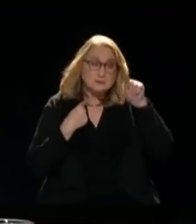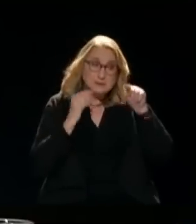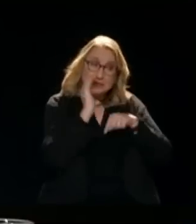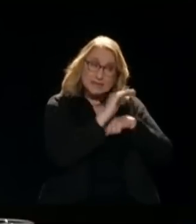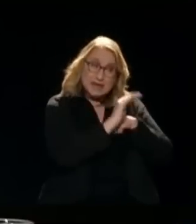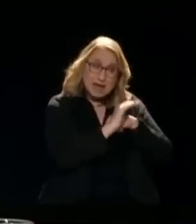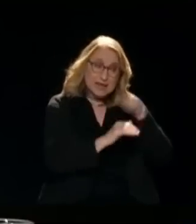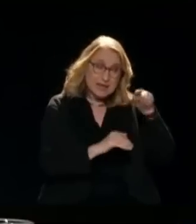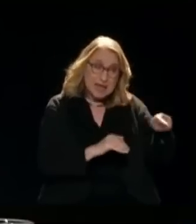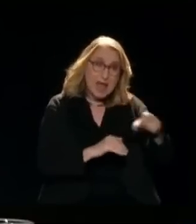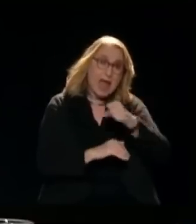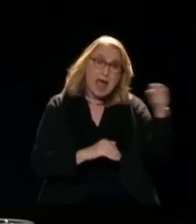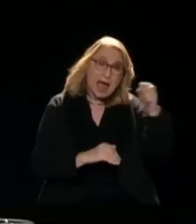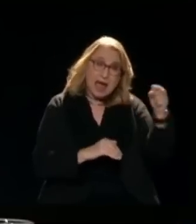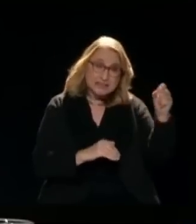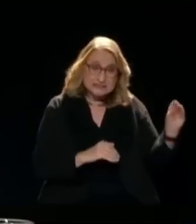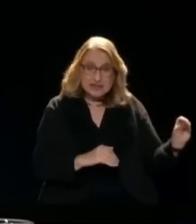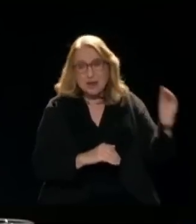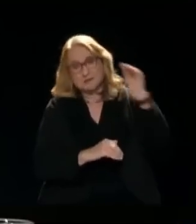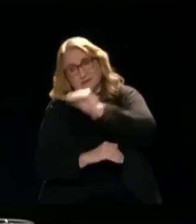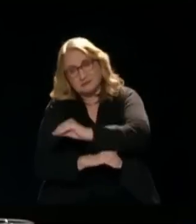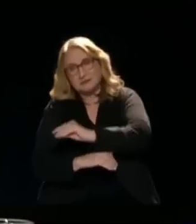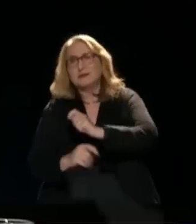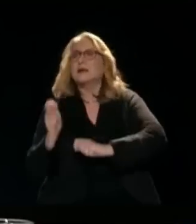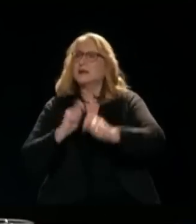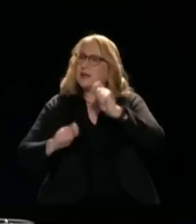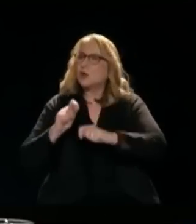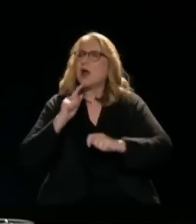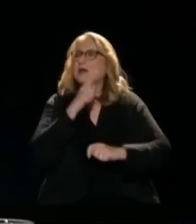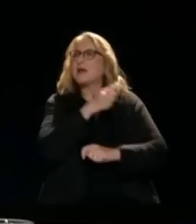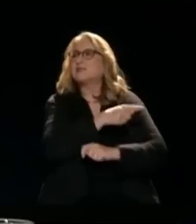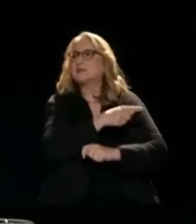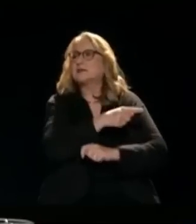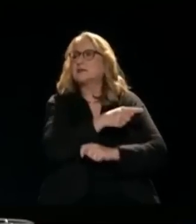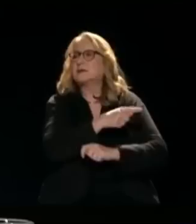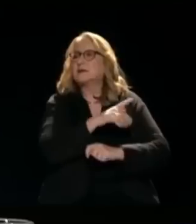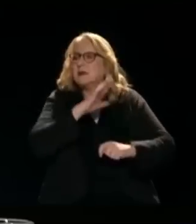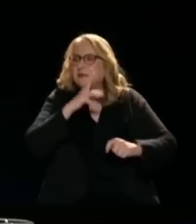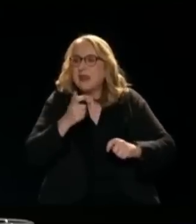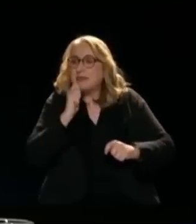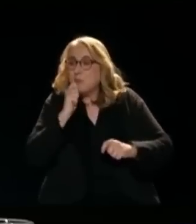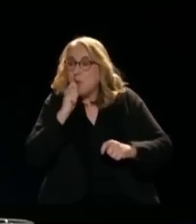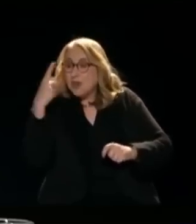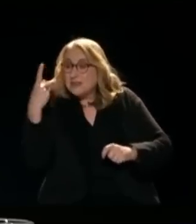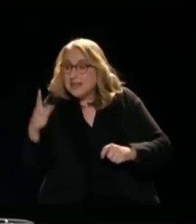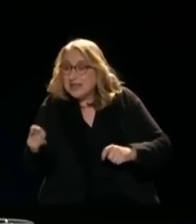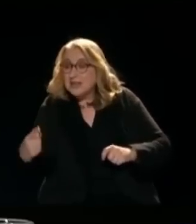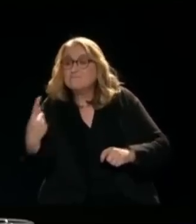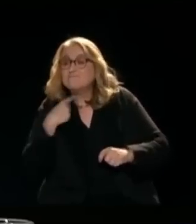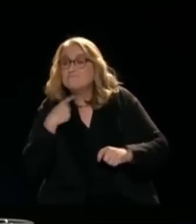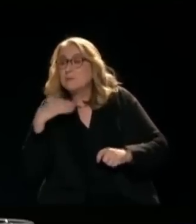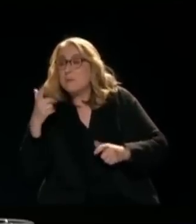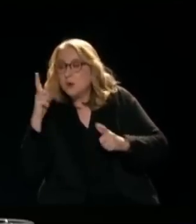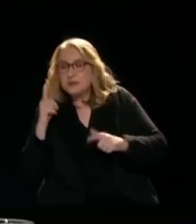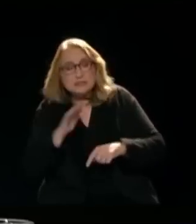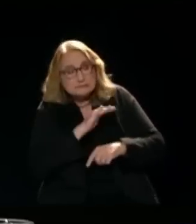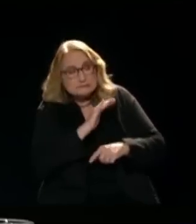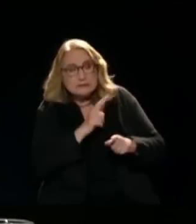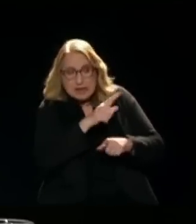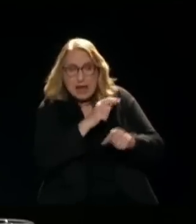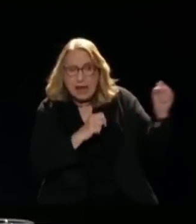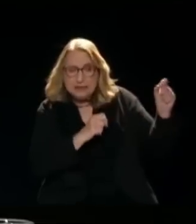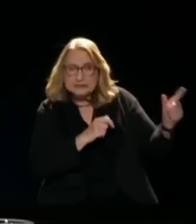πολιτικές. Επομένως, δεν με αφορά αυτή η αριστερά. Εμένα με αφορά μια άλλη αριστερά, αν θέλετε, σαν άτομο, όχι Συμμαχία Ανατροπής, η